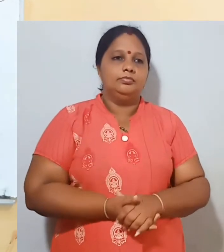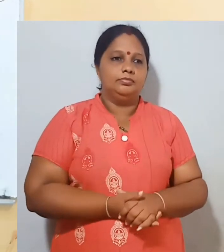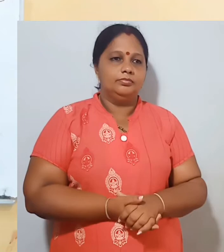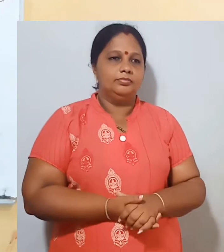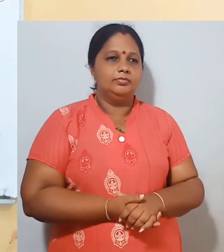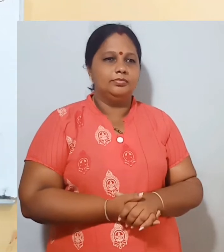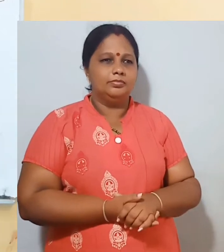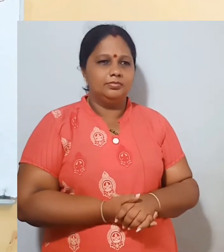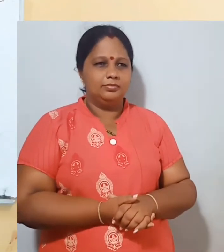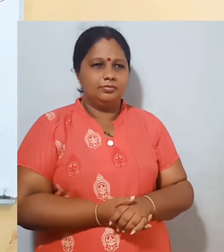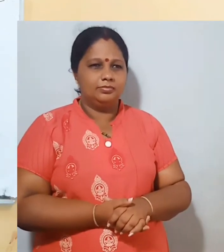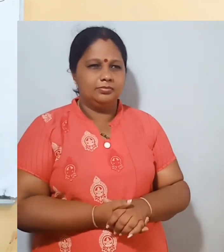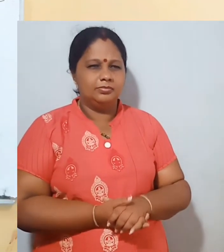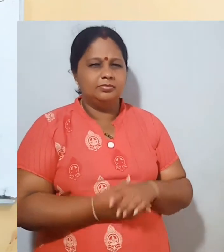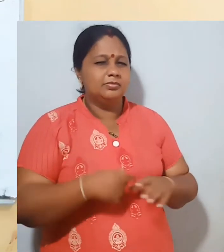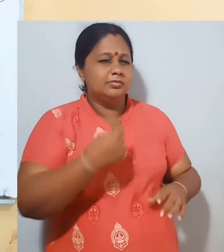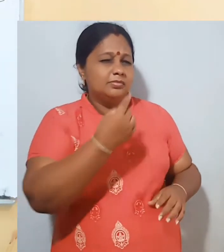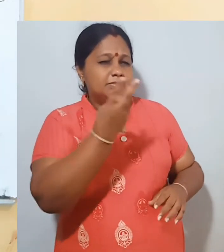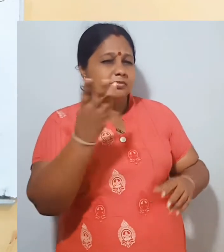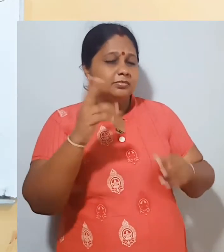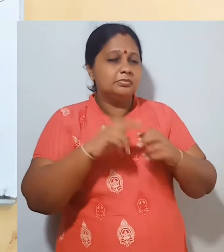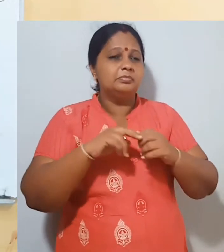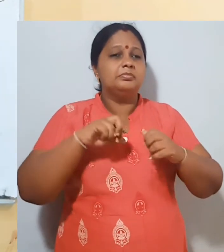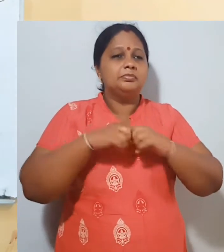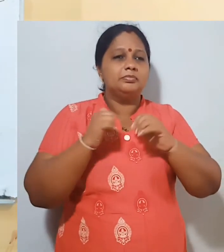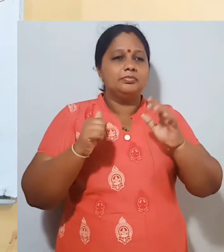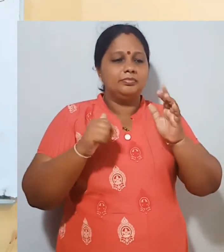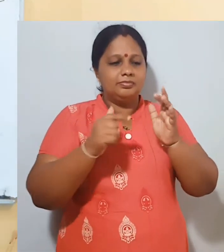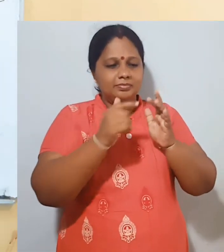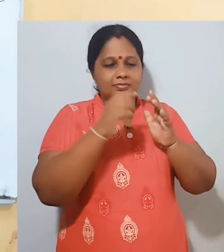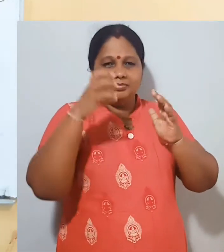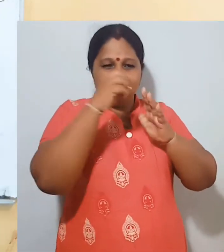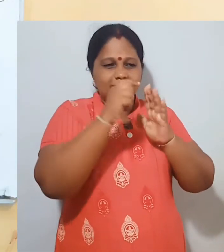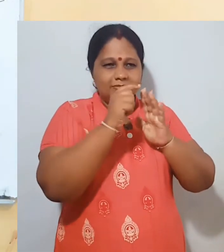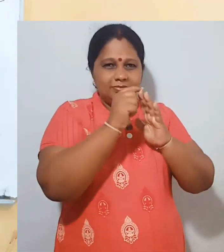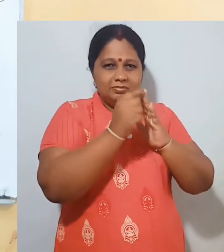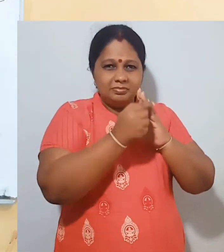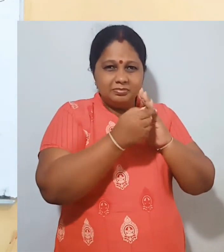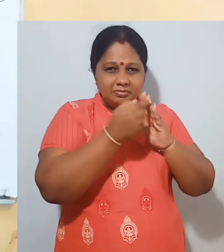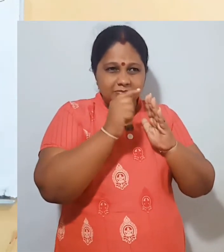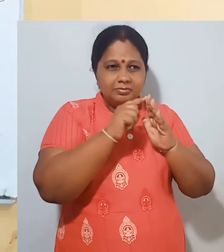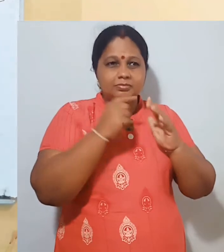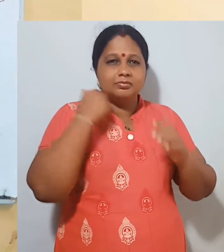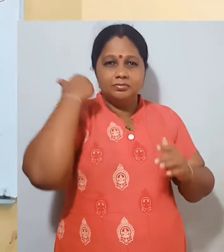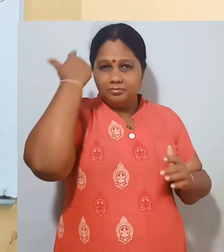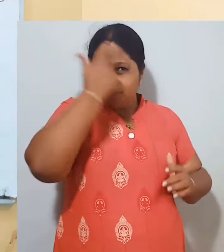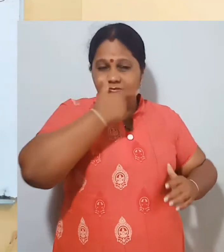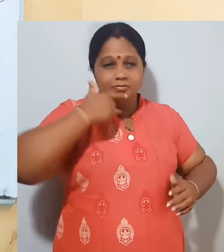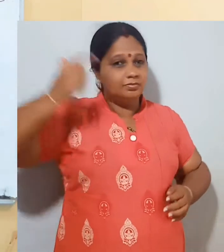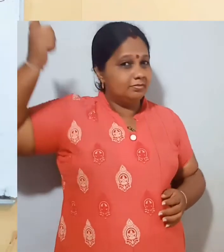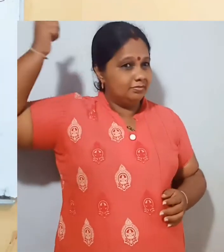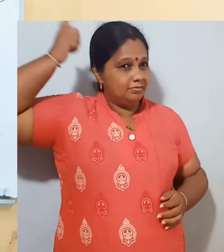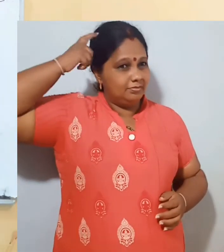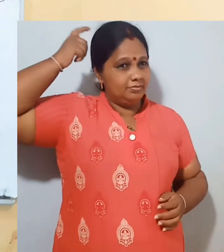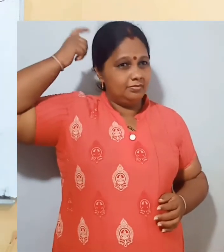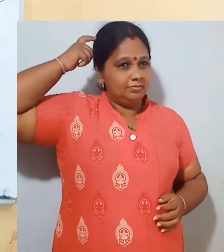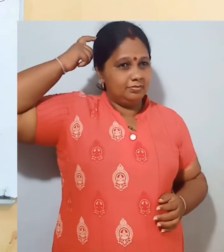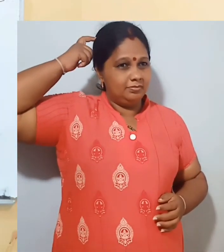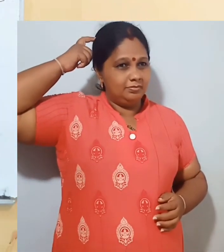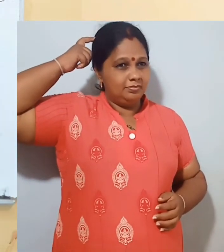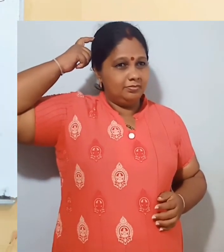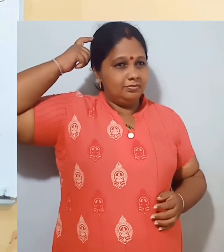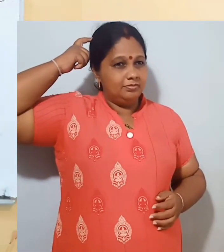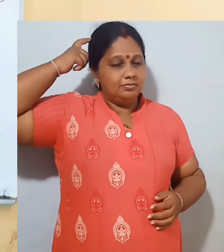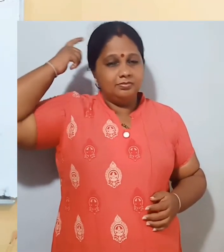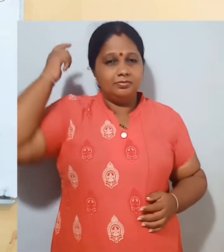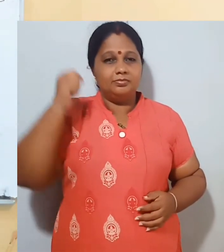சில இடங்கள் ரிஸ்க் கூடின இடம்னு சொல்லுவாங்க. விரல் நுனிகள், முகம், தலைப்பகுதி, இனப்பெருக்க